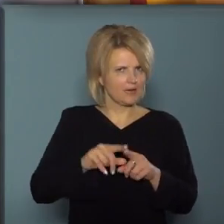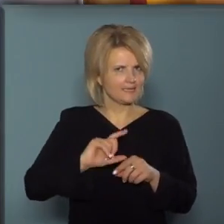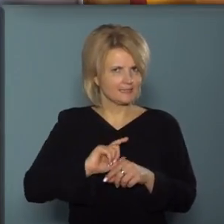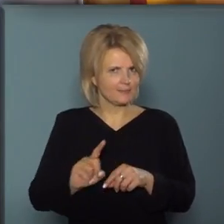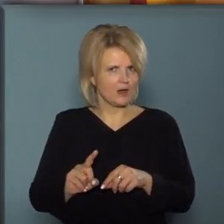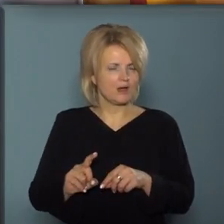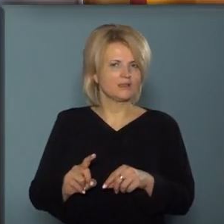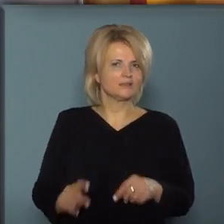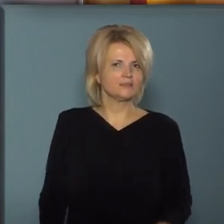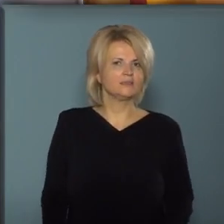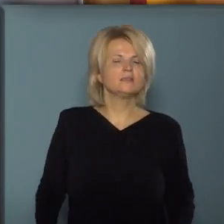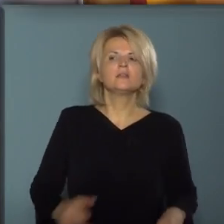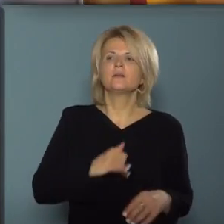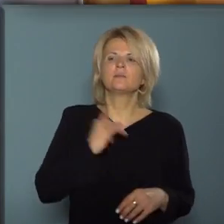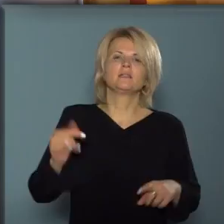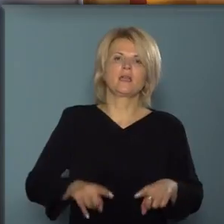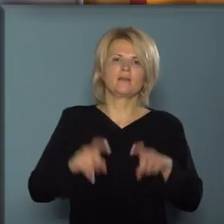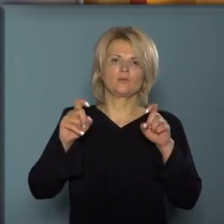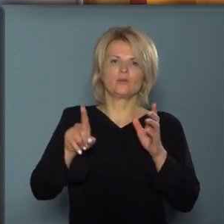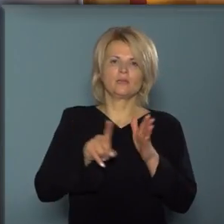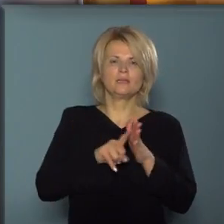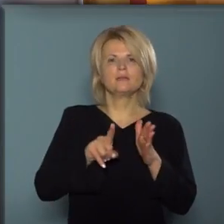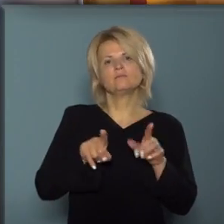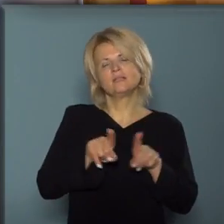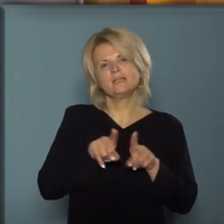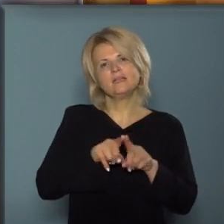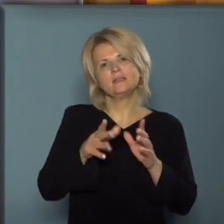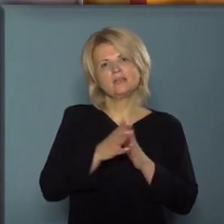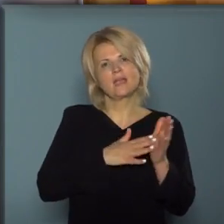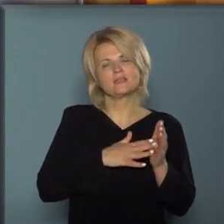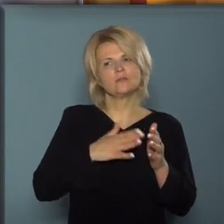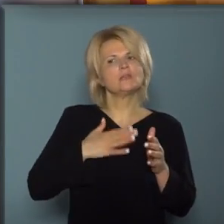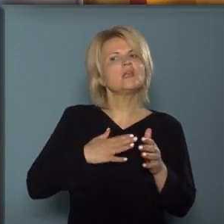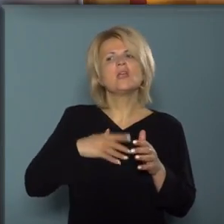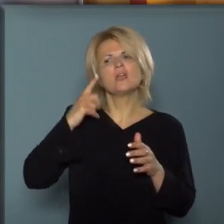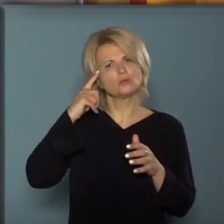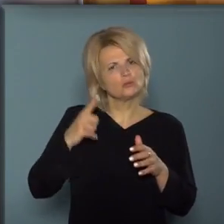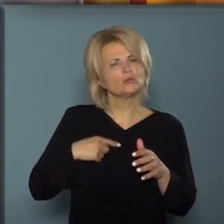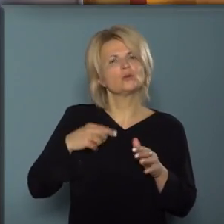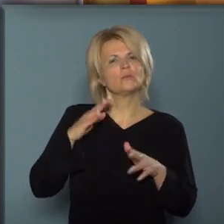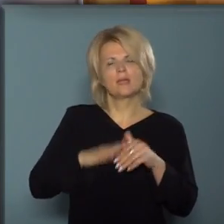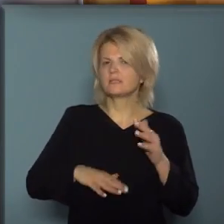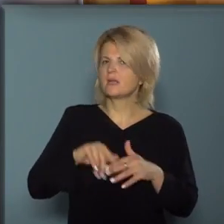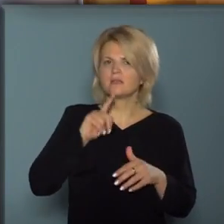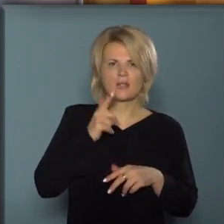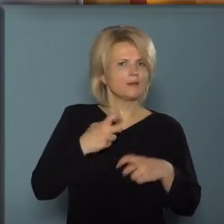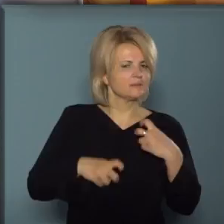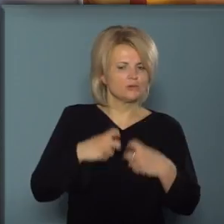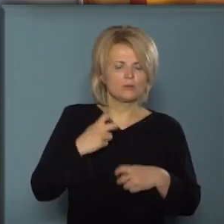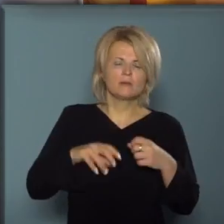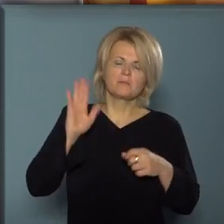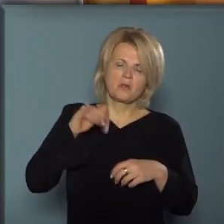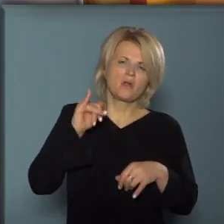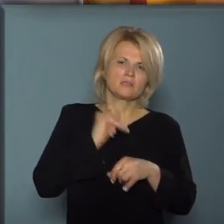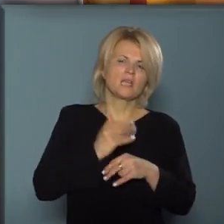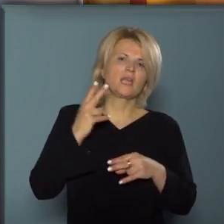ugye? Én azt gondolom, hogy minden függő így kezdi, hogy rám nem vonatkoznak a törvények, én majd ezt